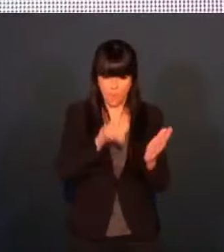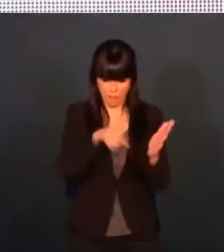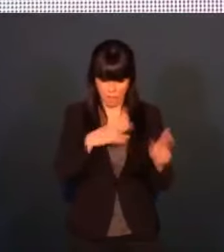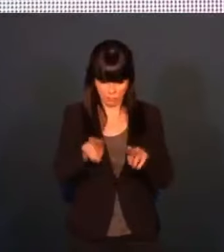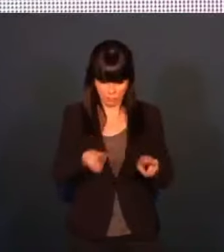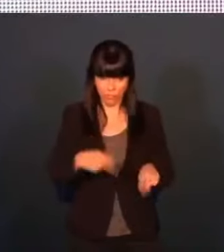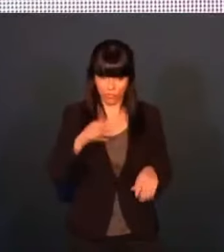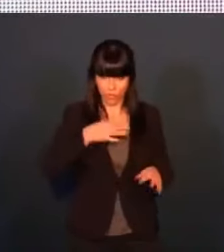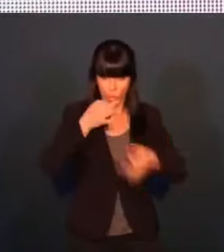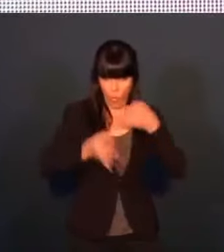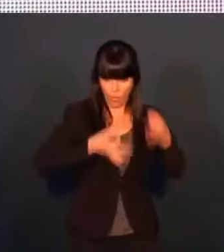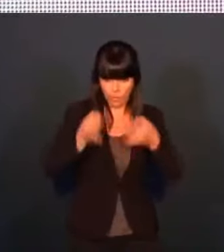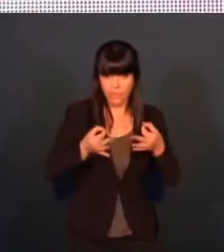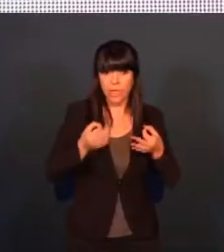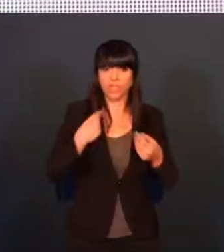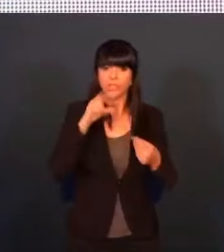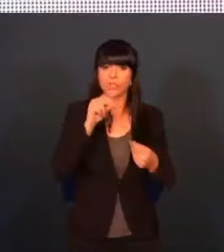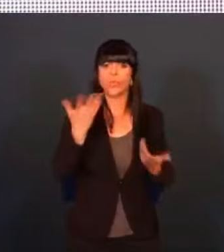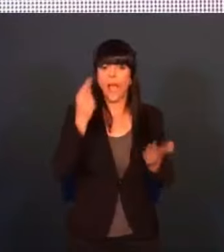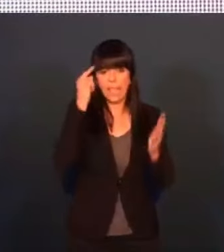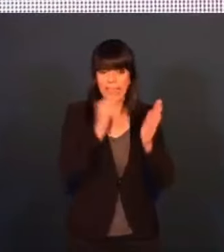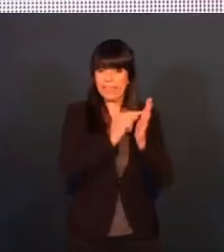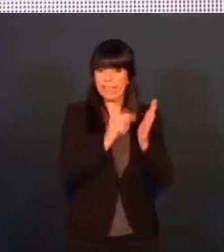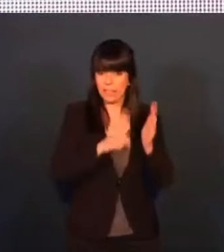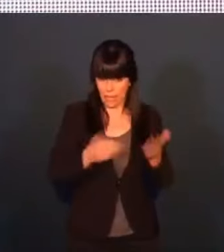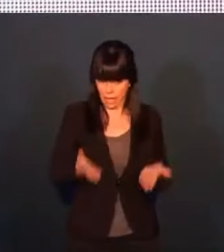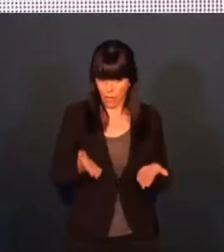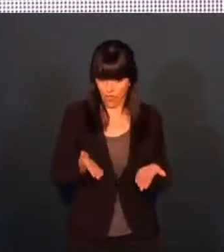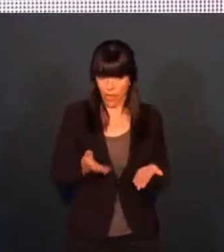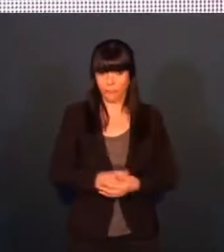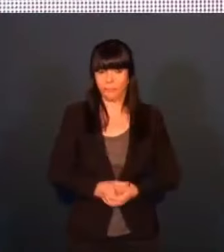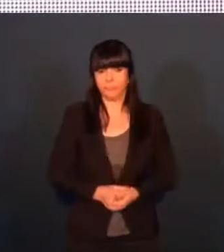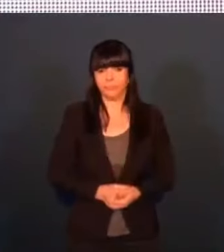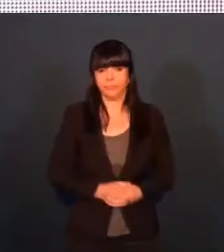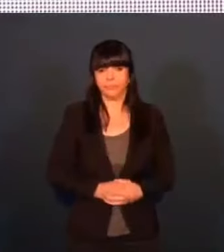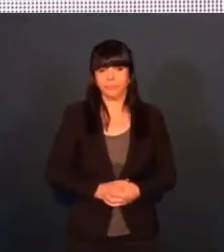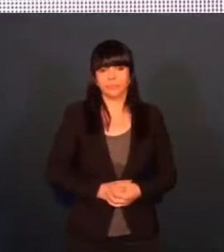ще ви кажа от коя дата е този документ.